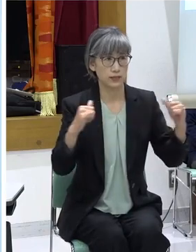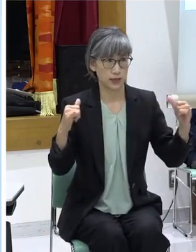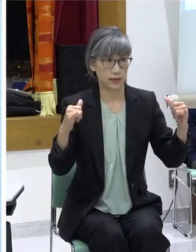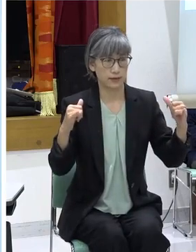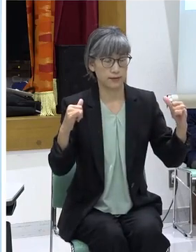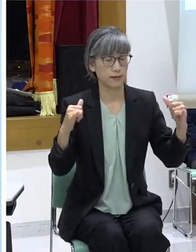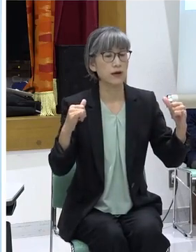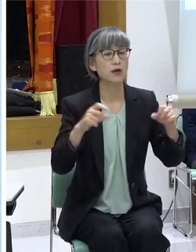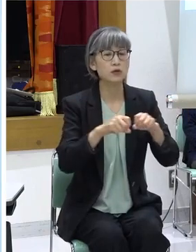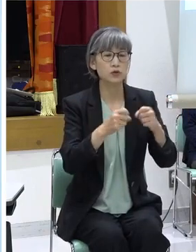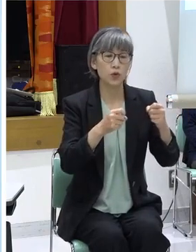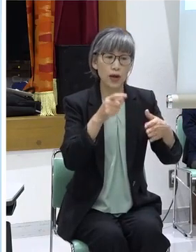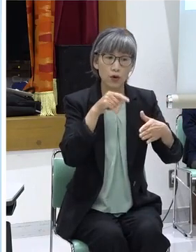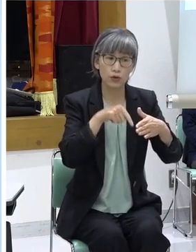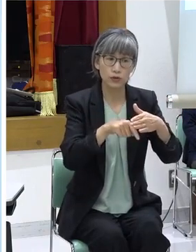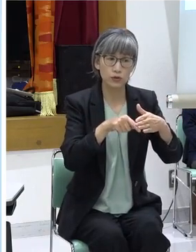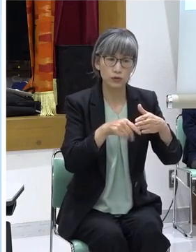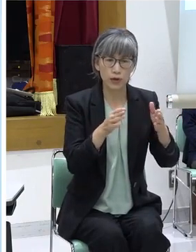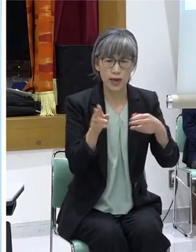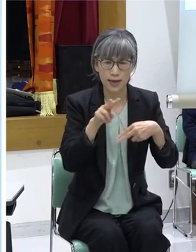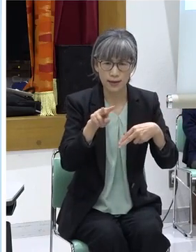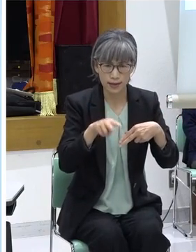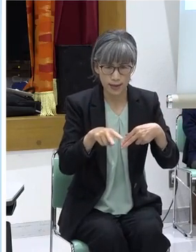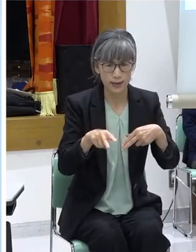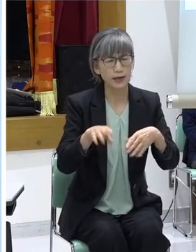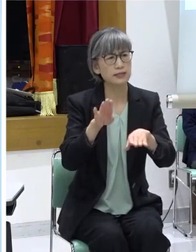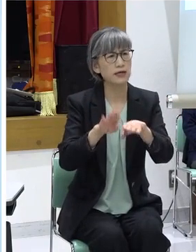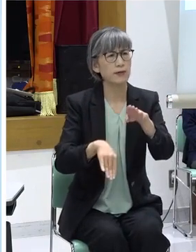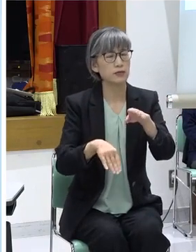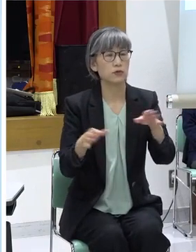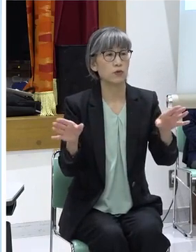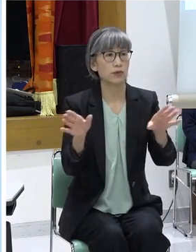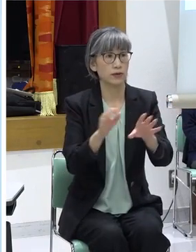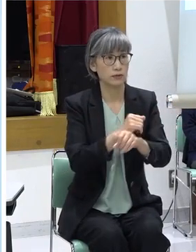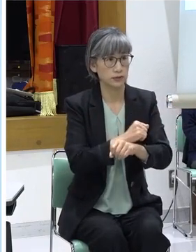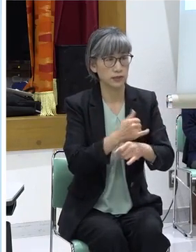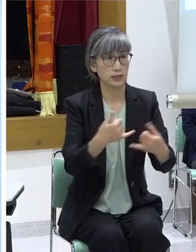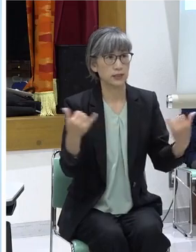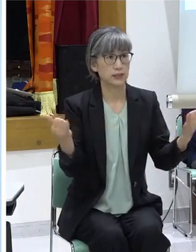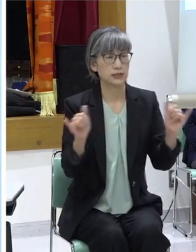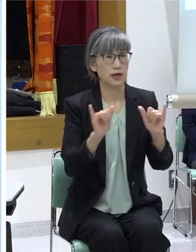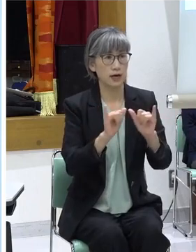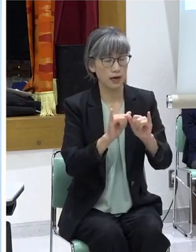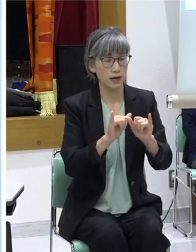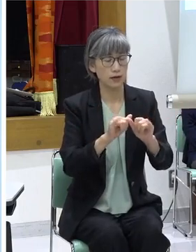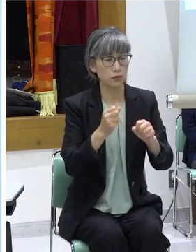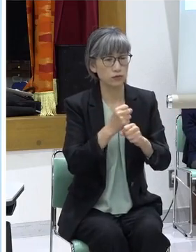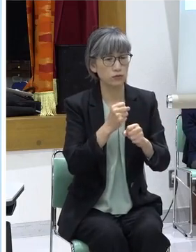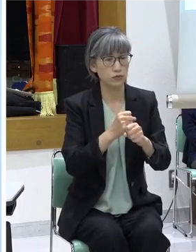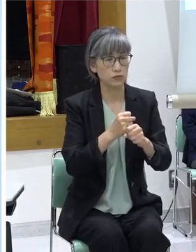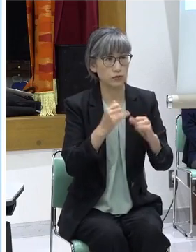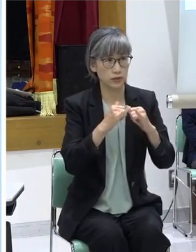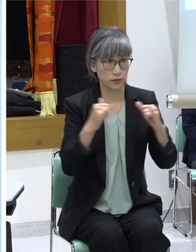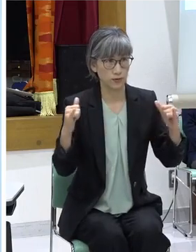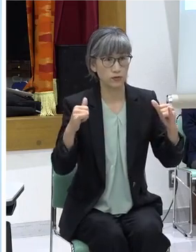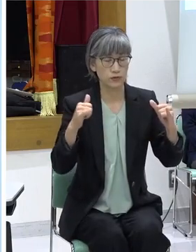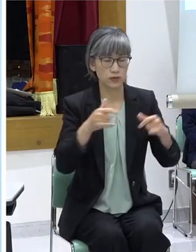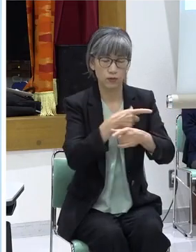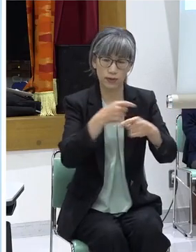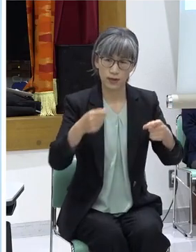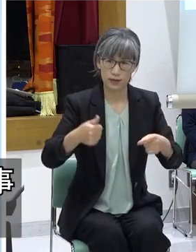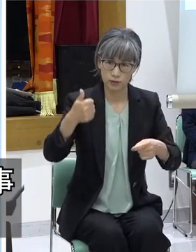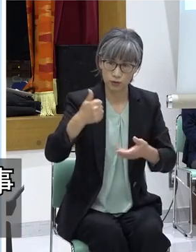障害を理由とした偏見や差別をなくし、社会を構成する一員としてお互いを尊重し